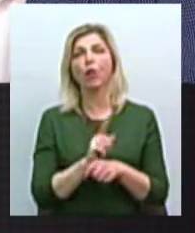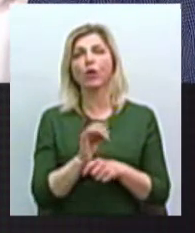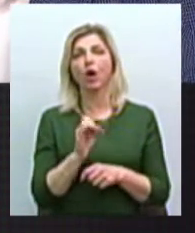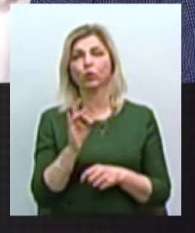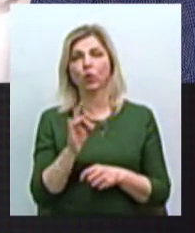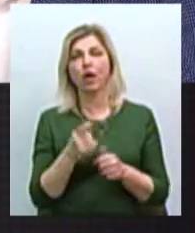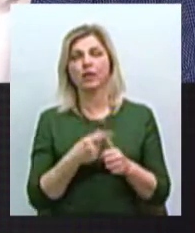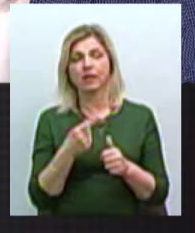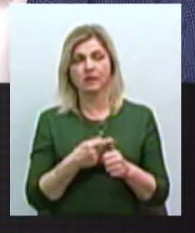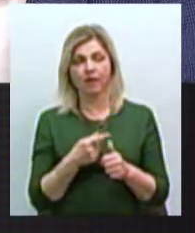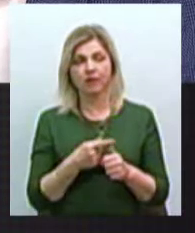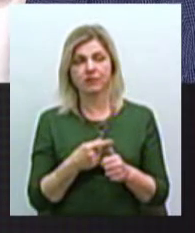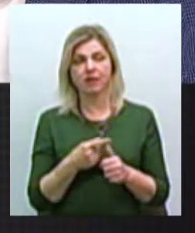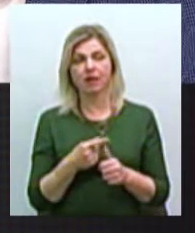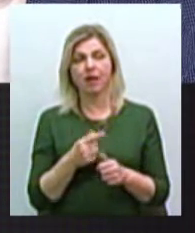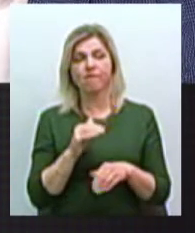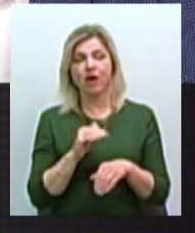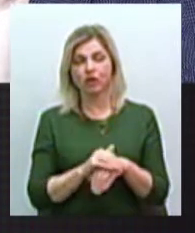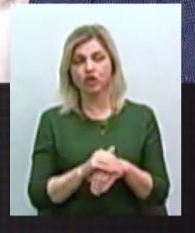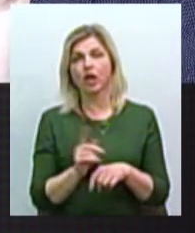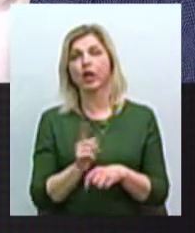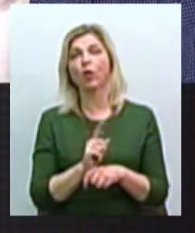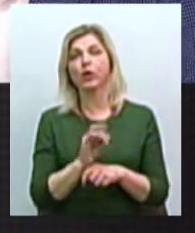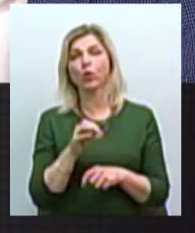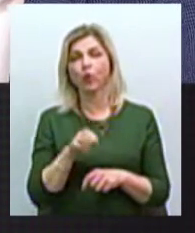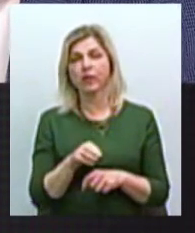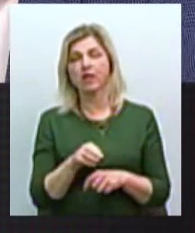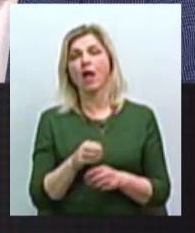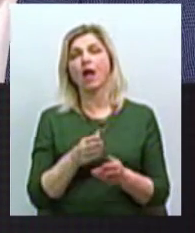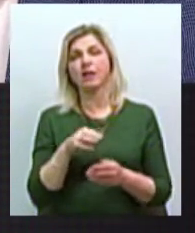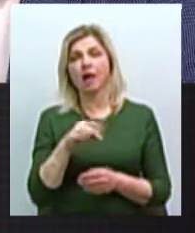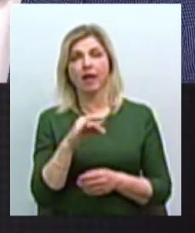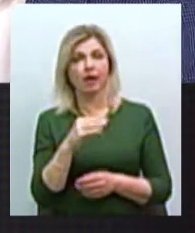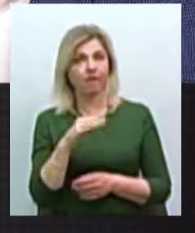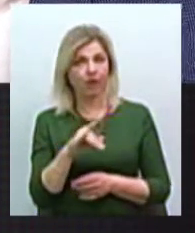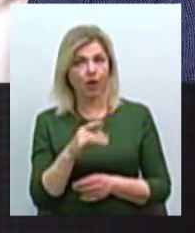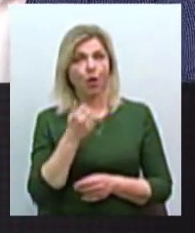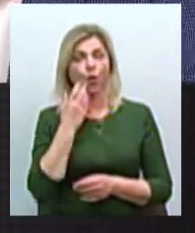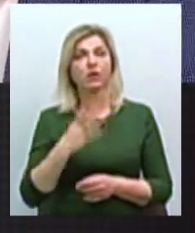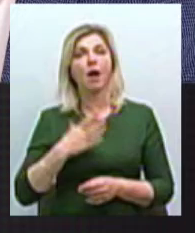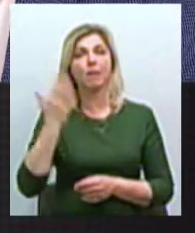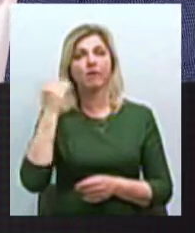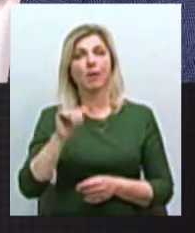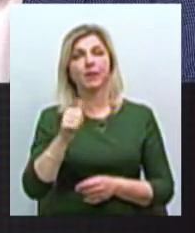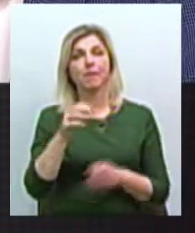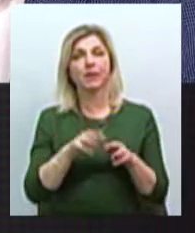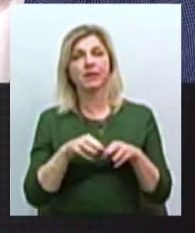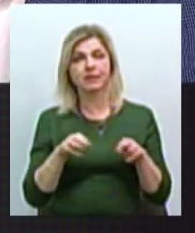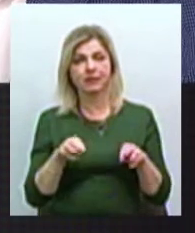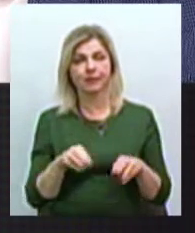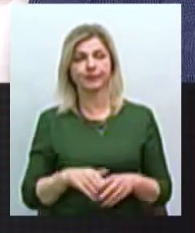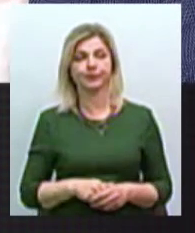называется НКРЕКП, который фактически регулирует сферу тарифообразования. Поэтому, когда бывший премьер-министр, скажем